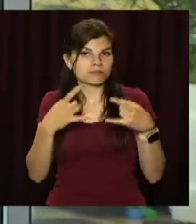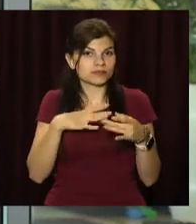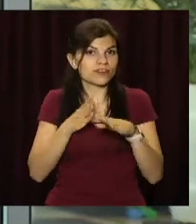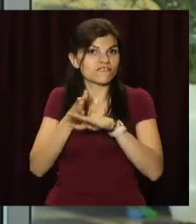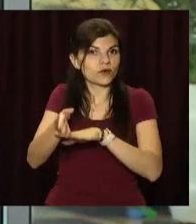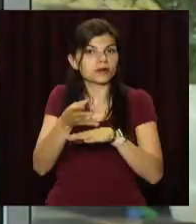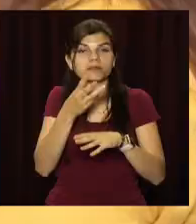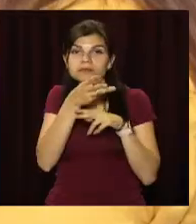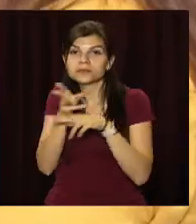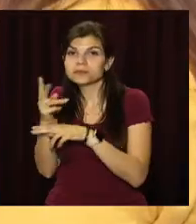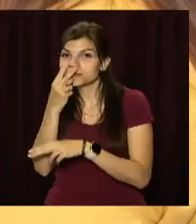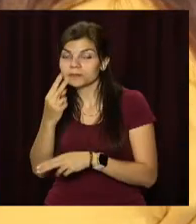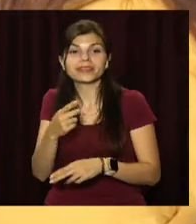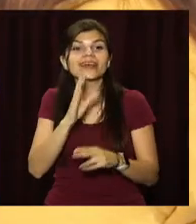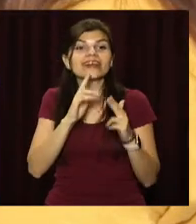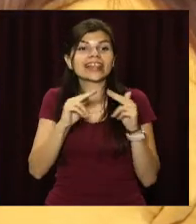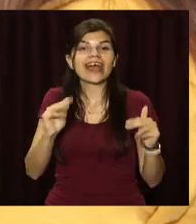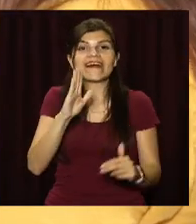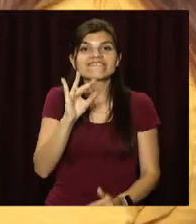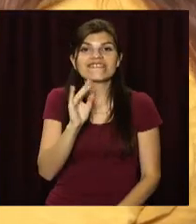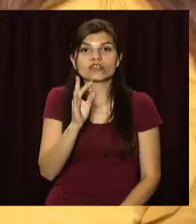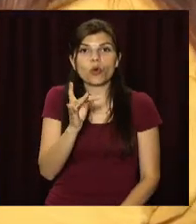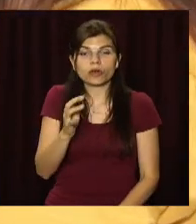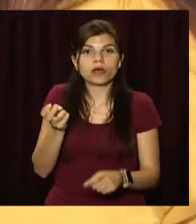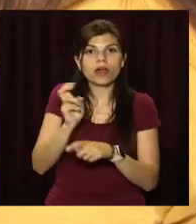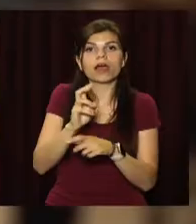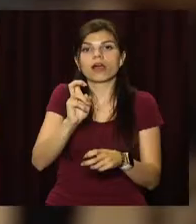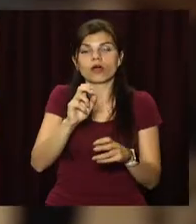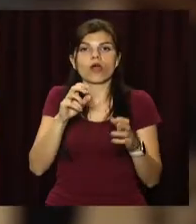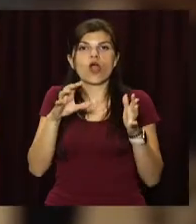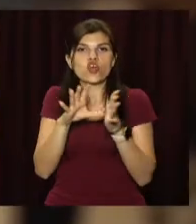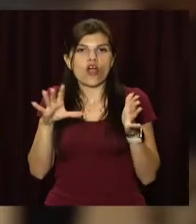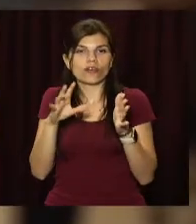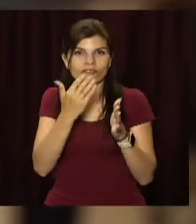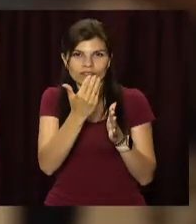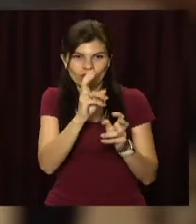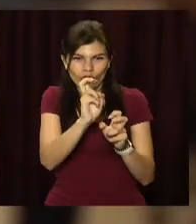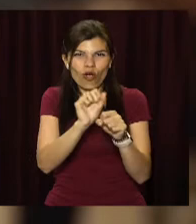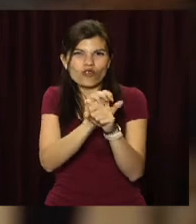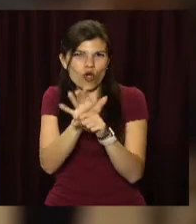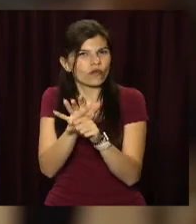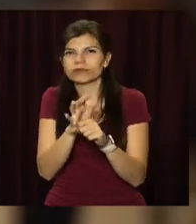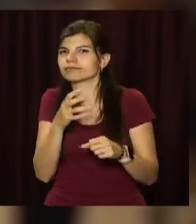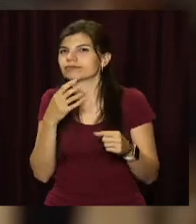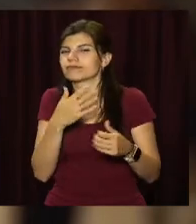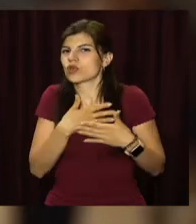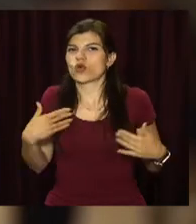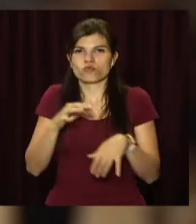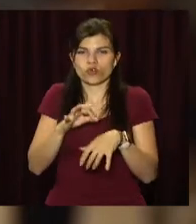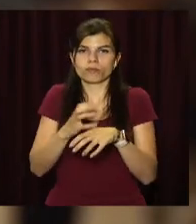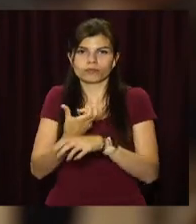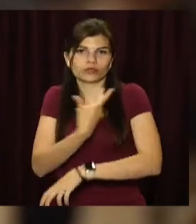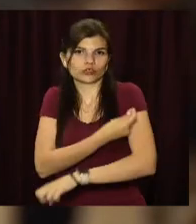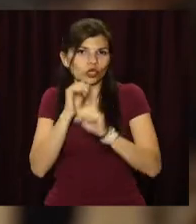Вахрушина. Дніпрянка Вікторія прийшла на антиковідну вакцинацію разом із чоловіком. Пункт щеплення – в центрі